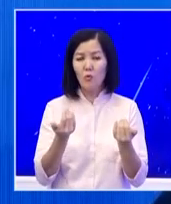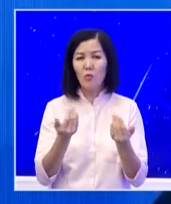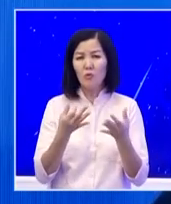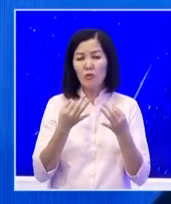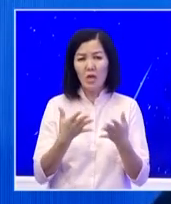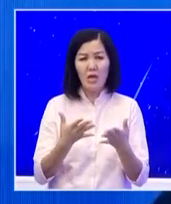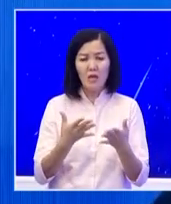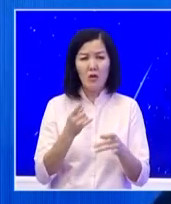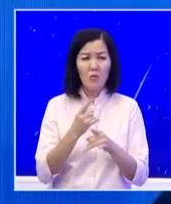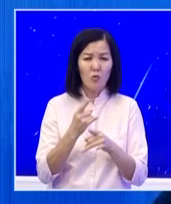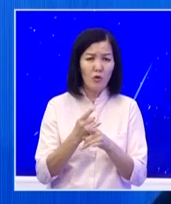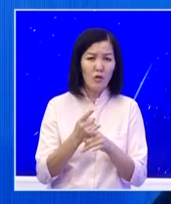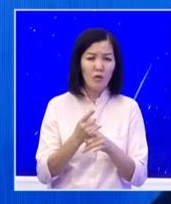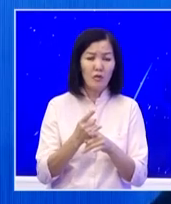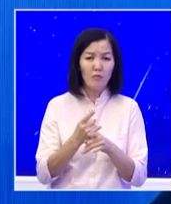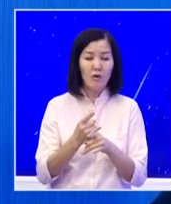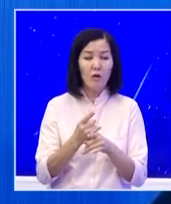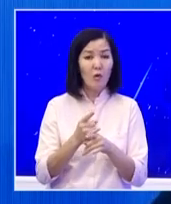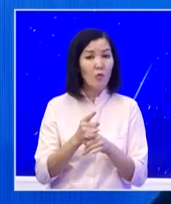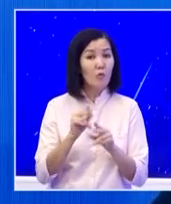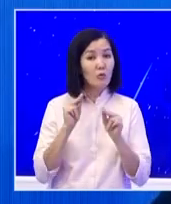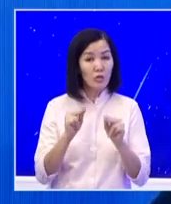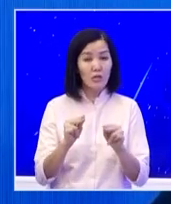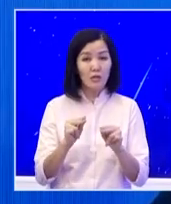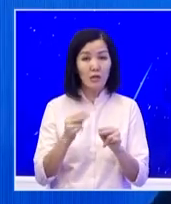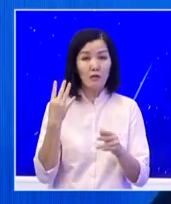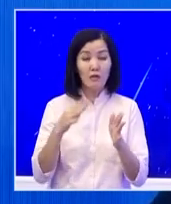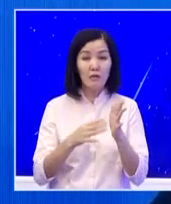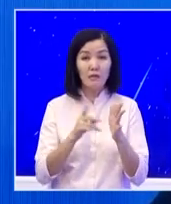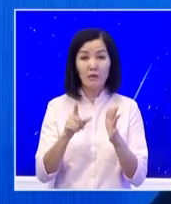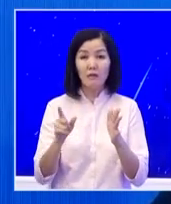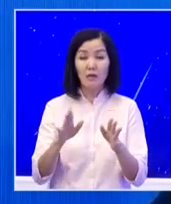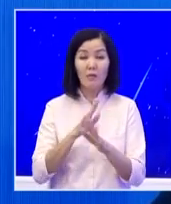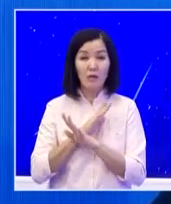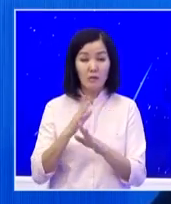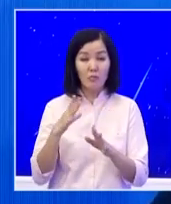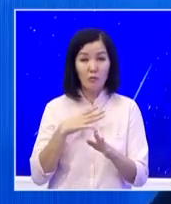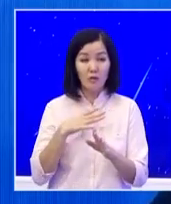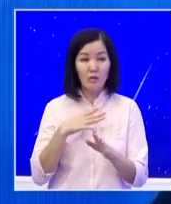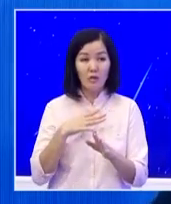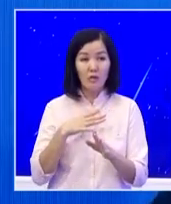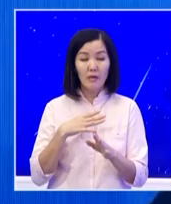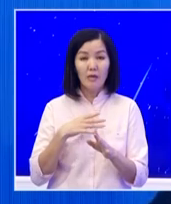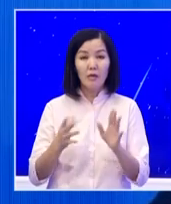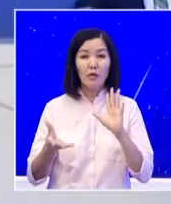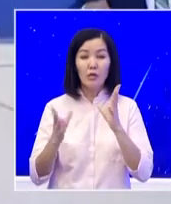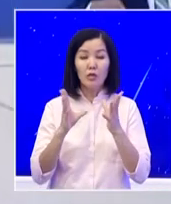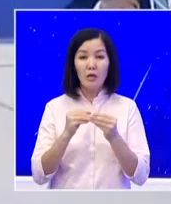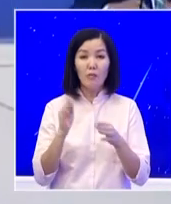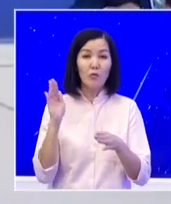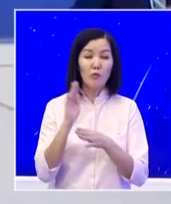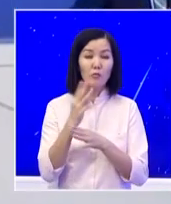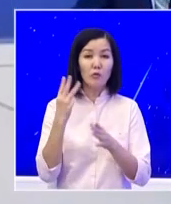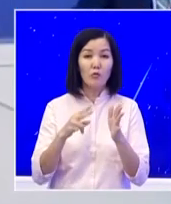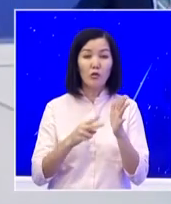ауру. Өкінішке орай бұл жай ауру емес, 48 науқас азаматтарымыз қайтыс болды. Жалпы қосымша 37